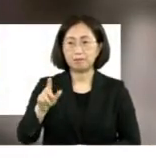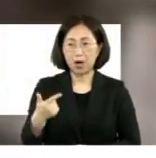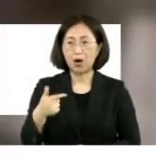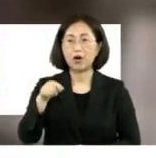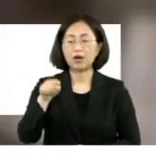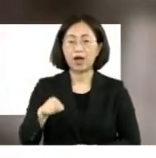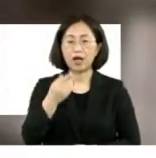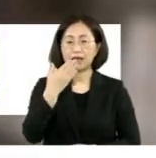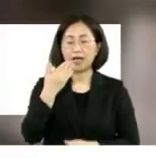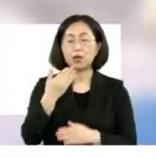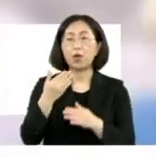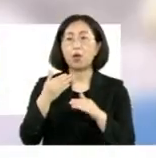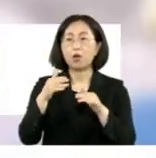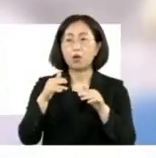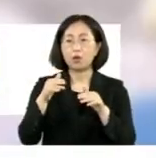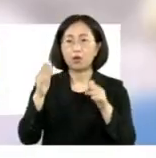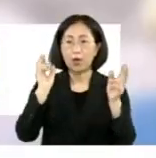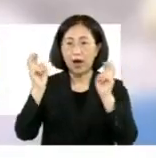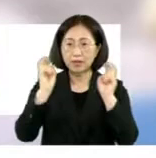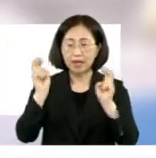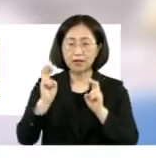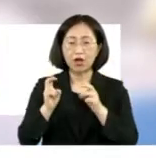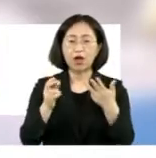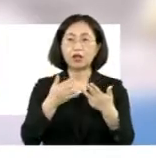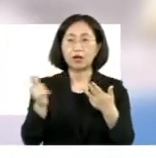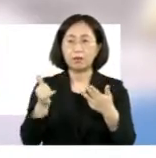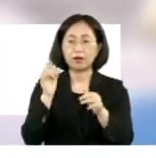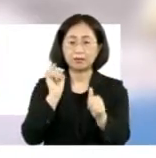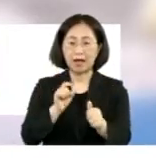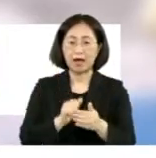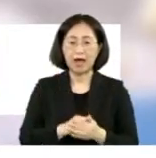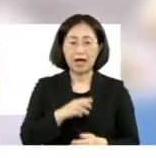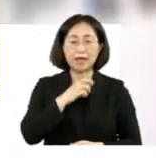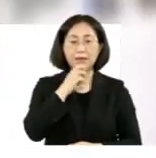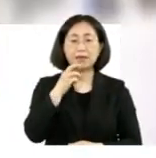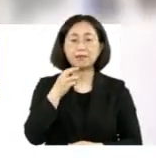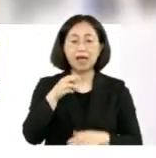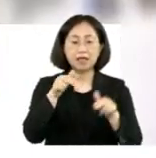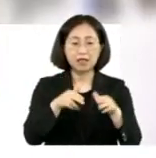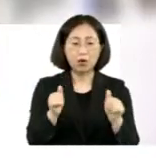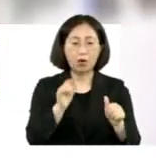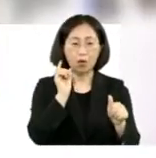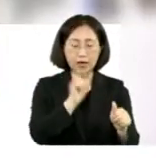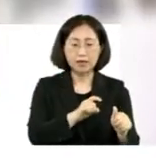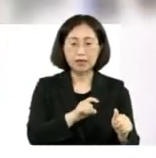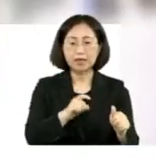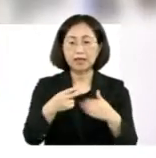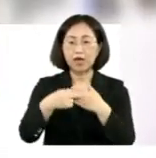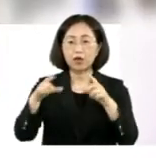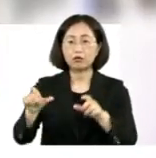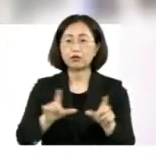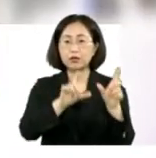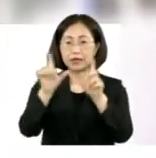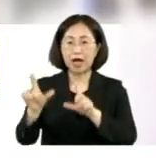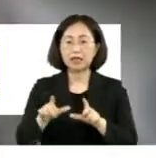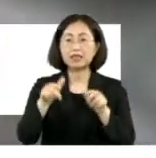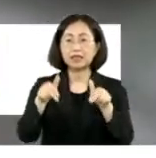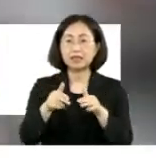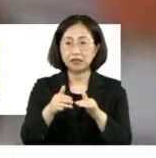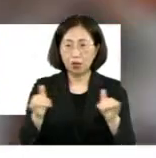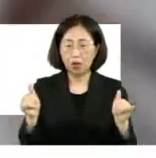가공업체에서 8명이 무더기 확진됐습니다. 30대 직원 확진을 시작으로 대전 대덕구 거주 50대 직원을